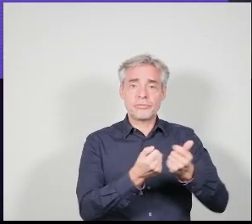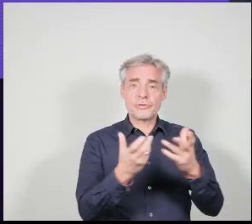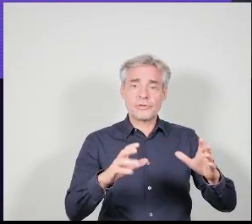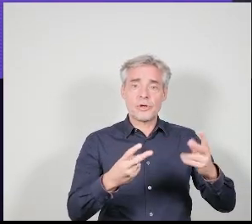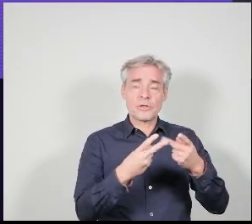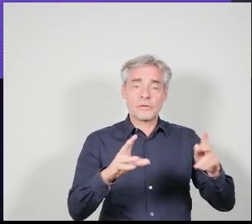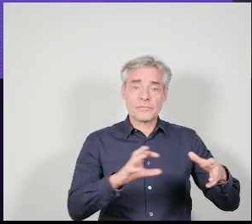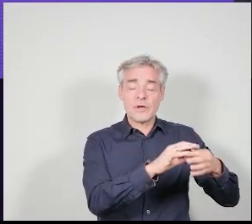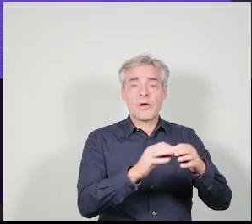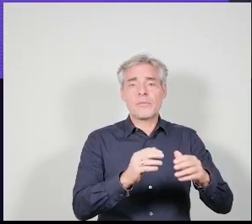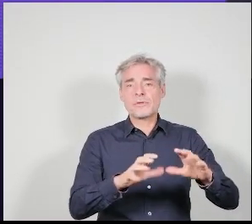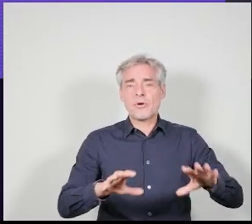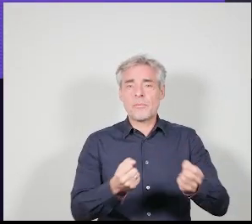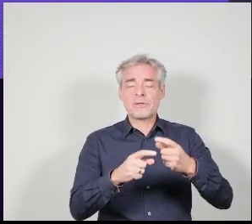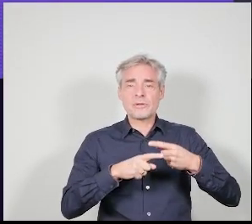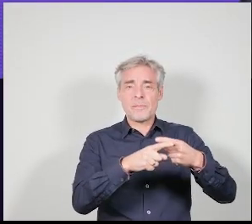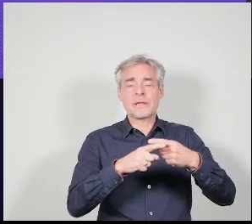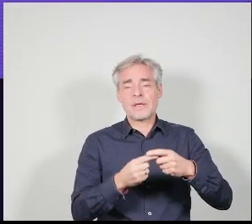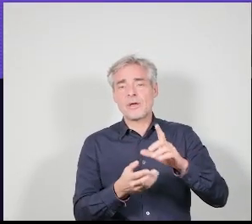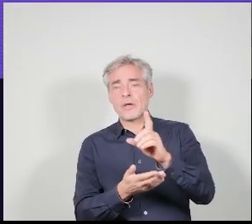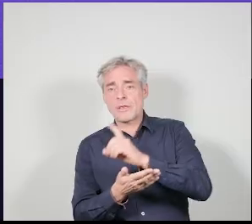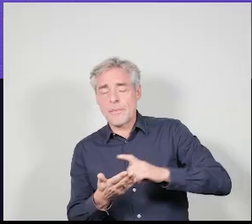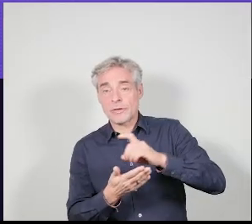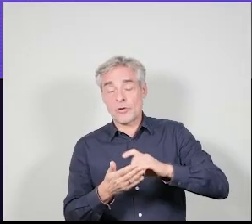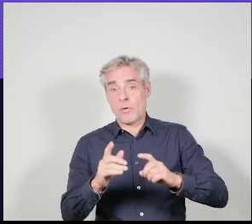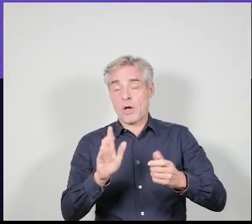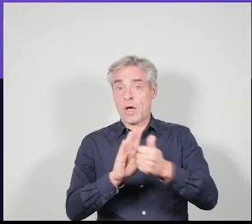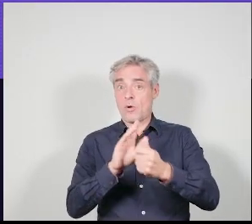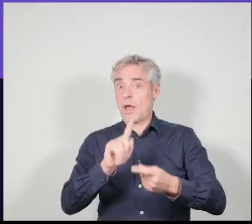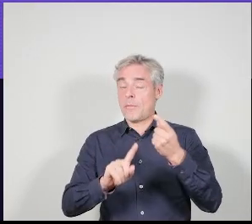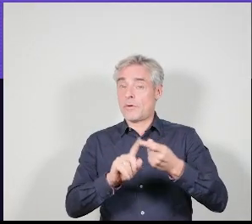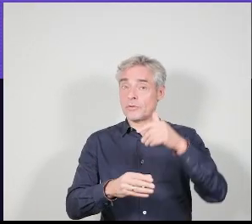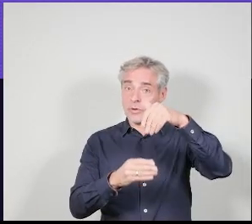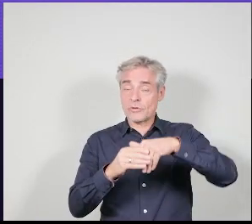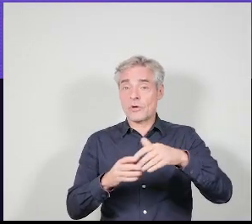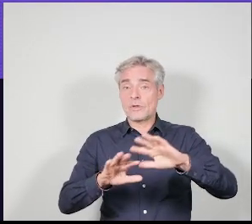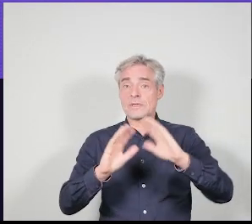répartition des compétences fait que le département occupe toujours une place importante. Donc